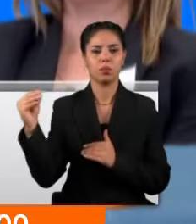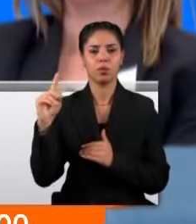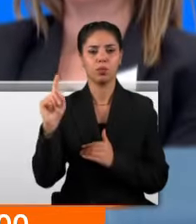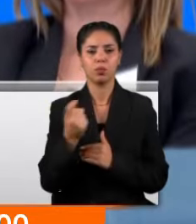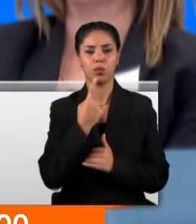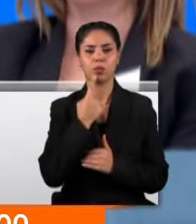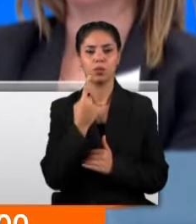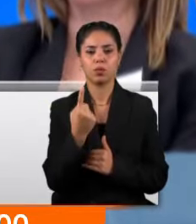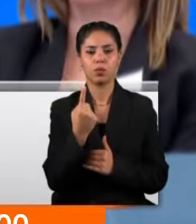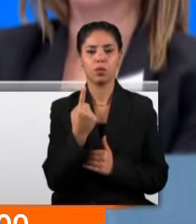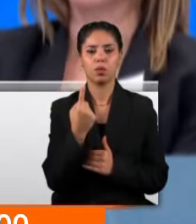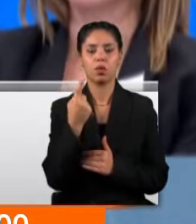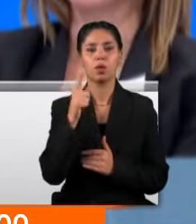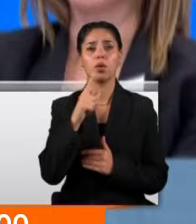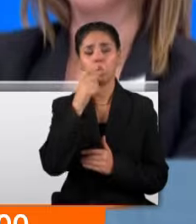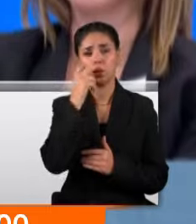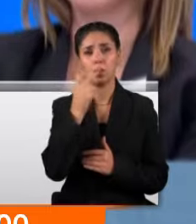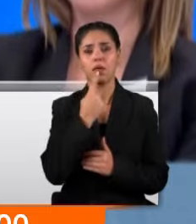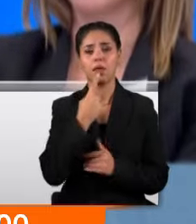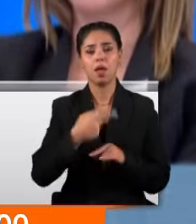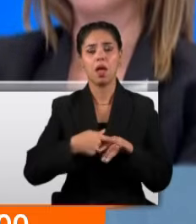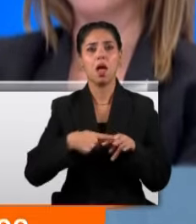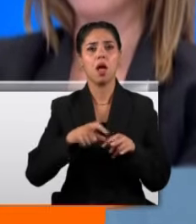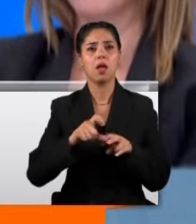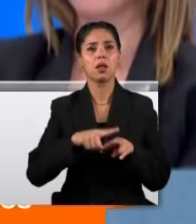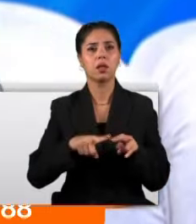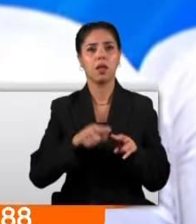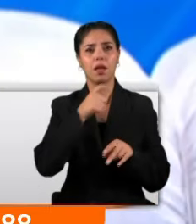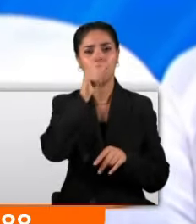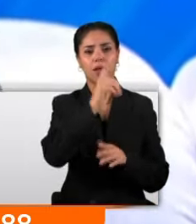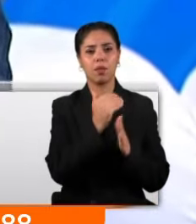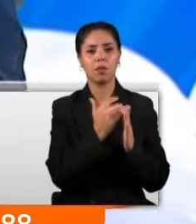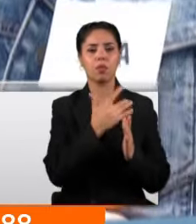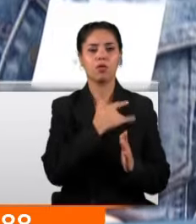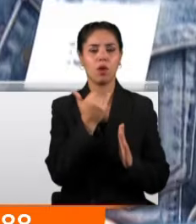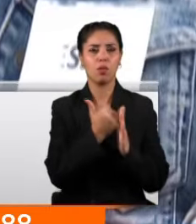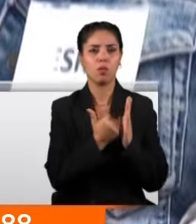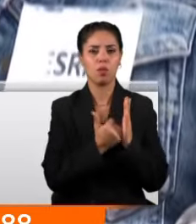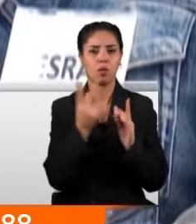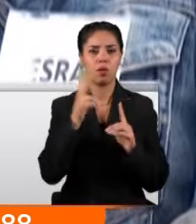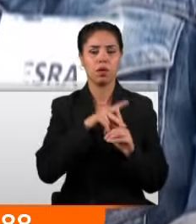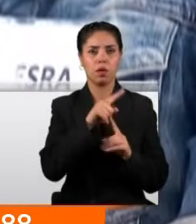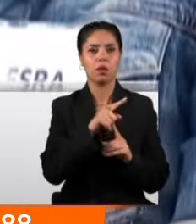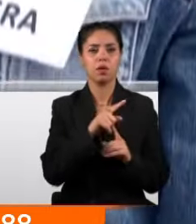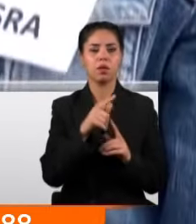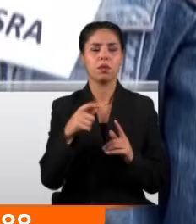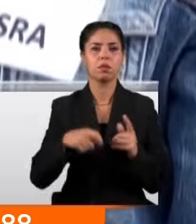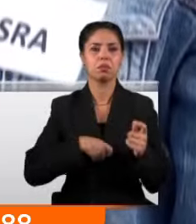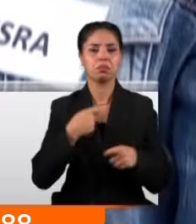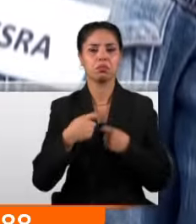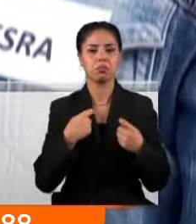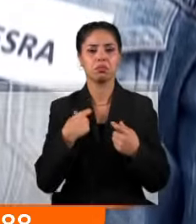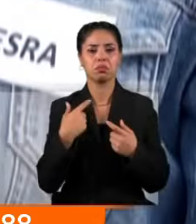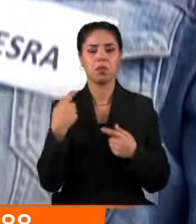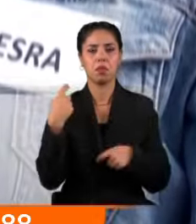diyor. Günler sonra adı dolandırıcılıkla anılan Hasan Bakır canlı yayındaydı. Çok safsata duydum ama bu kadarını da duymadım.